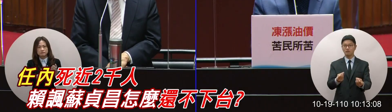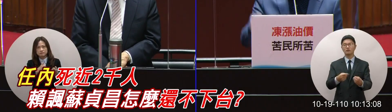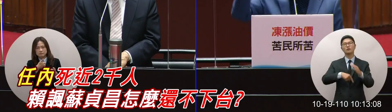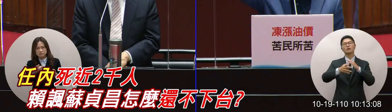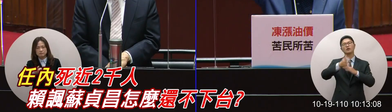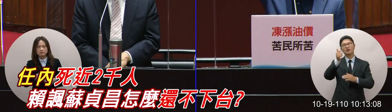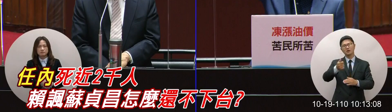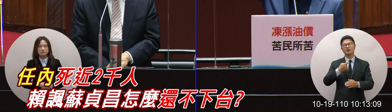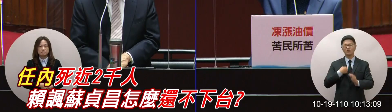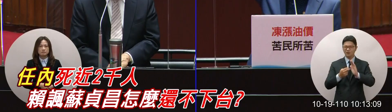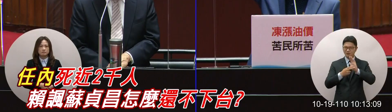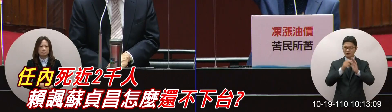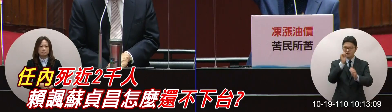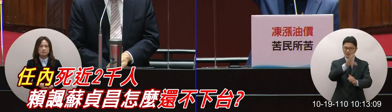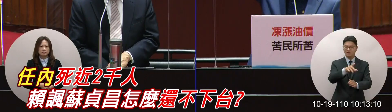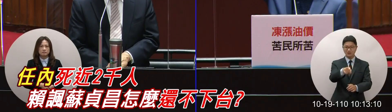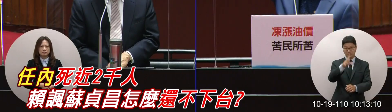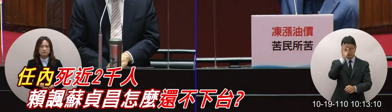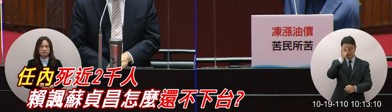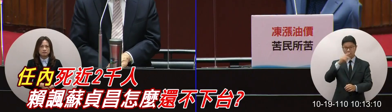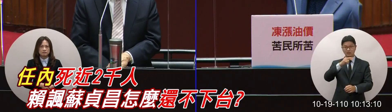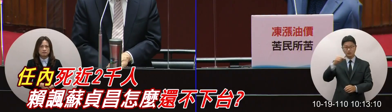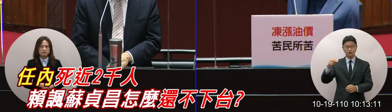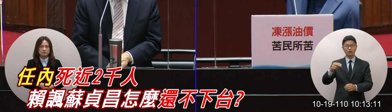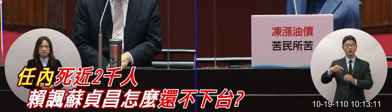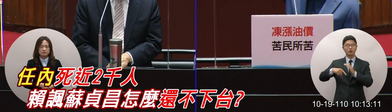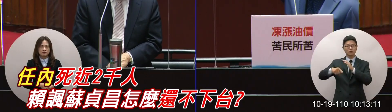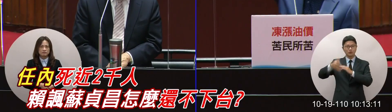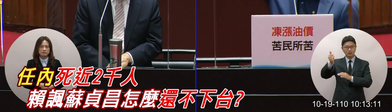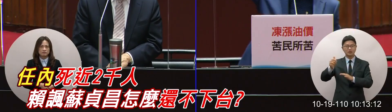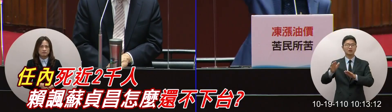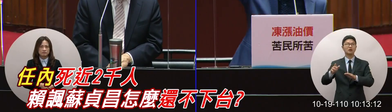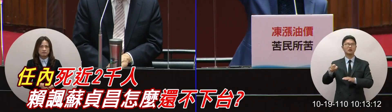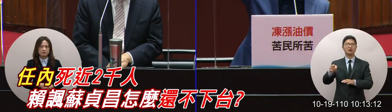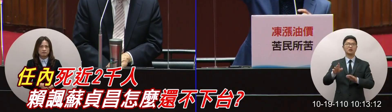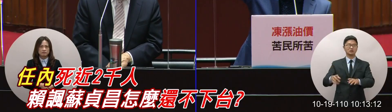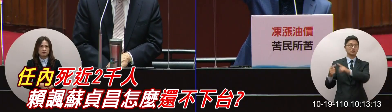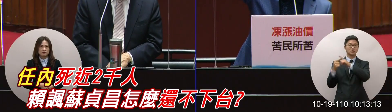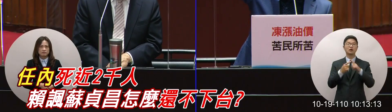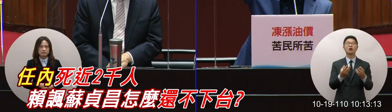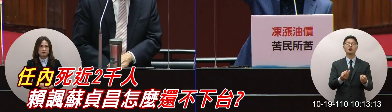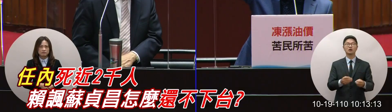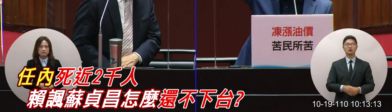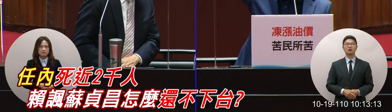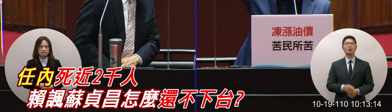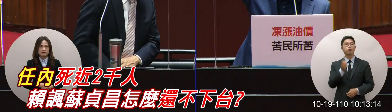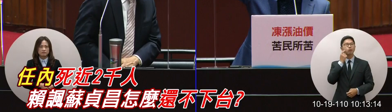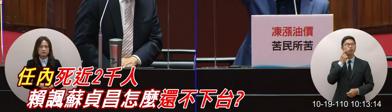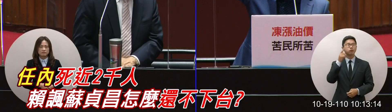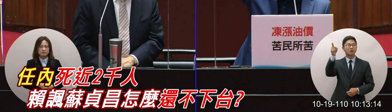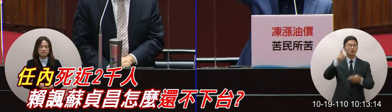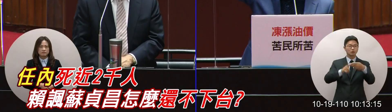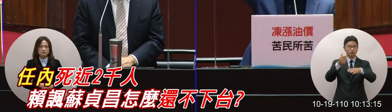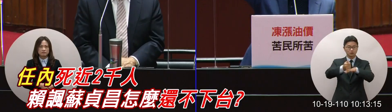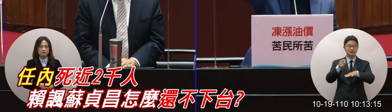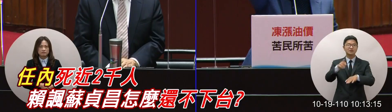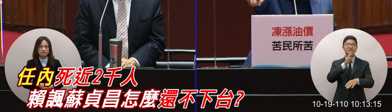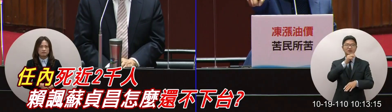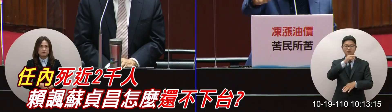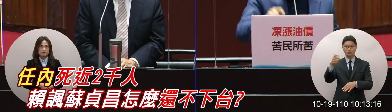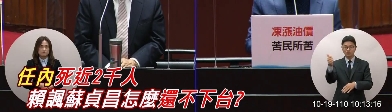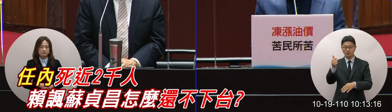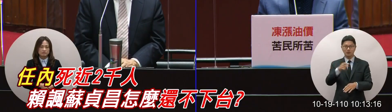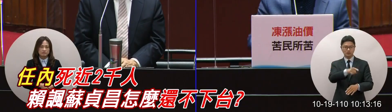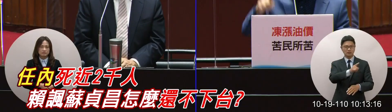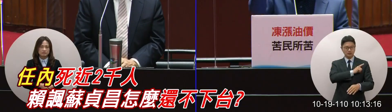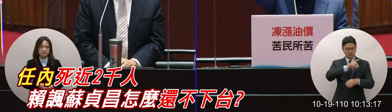课，看看尤喜坤今天不在了哦，那个人假装是尤喜坤了哦，看看尤喜坤，想想苏贞